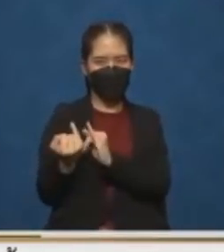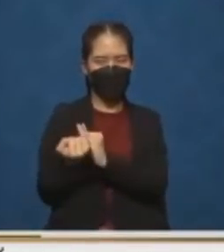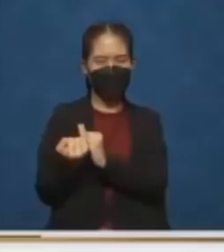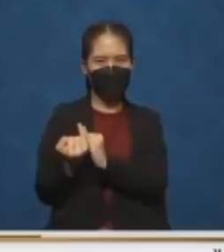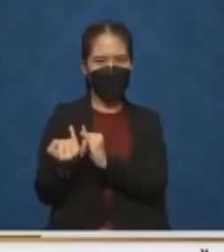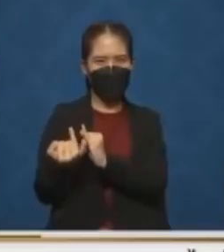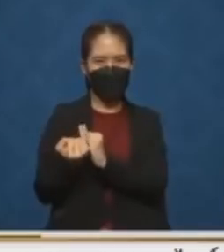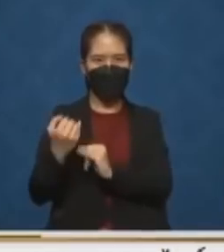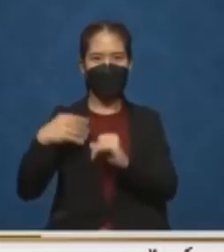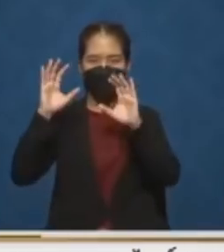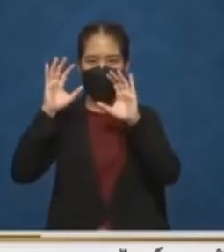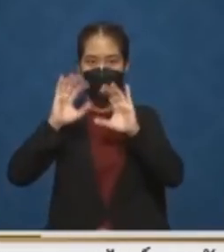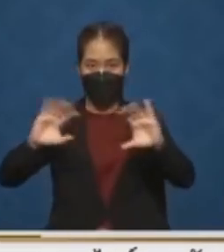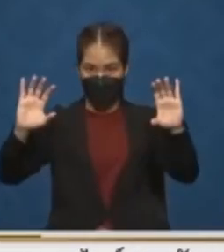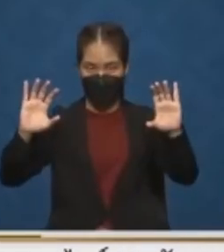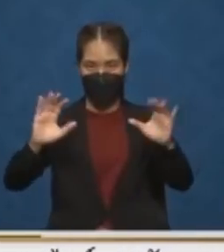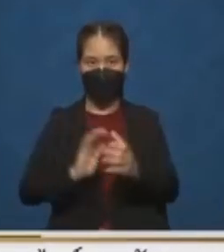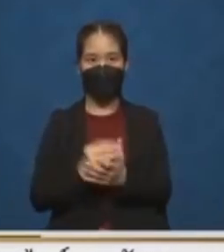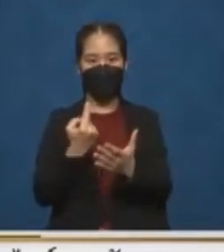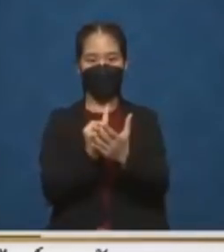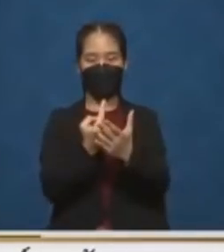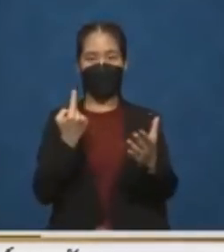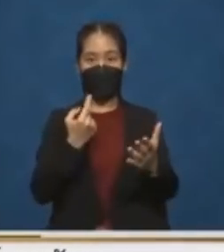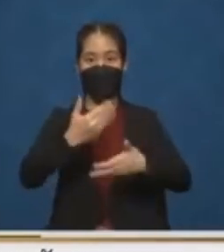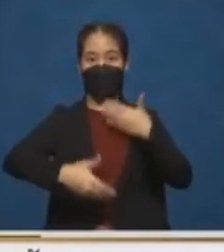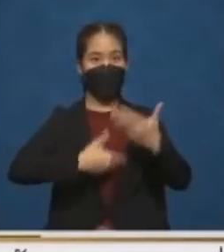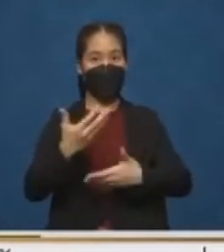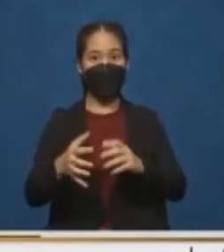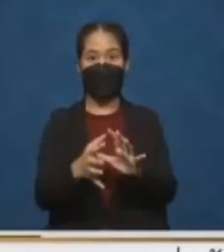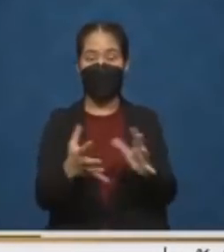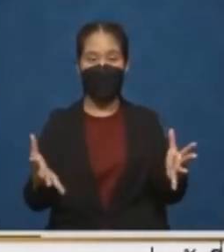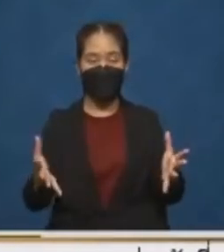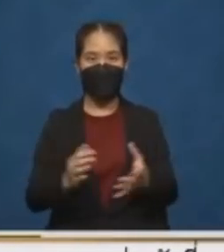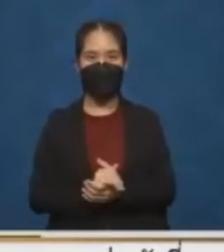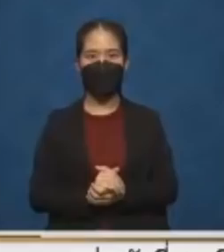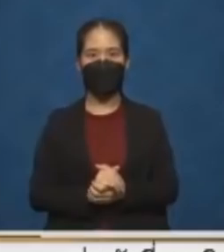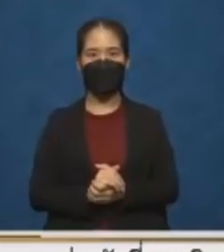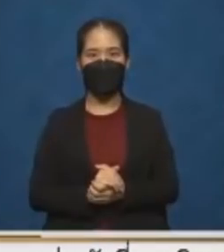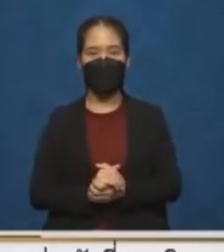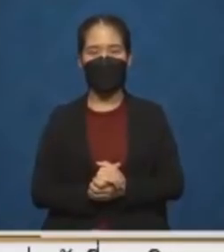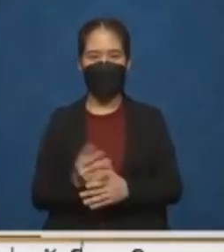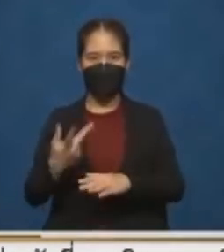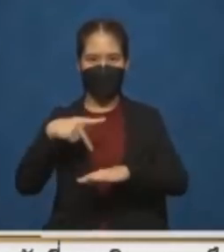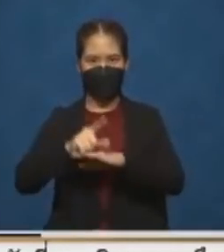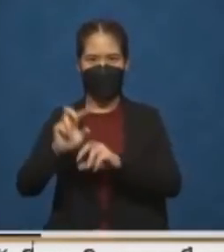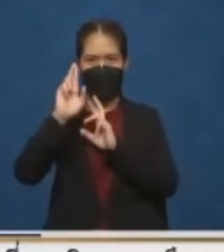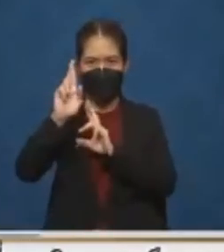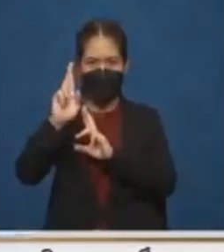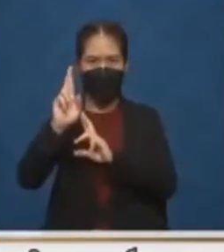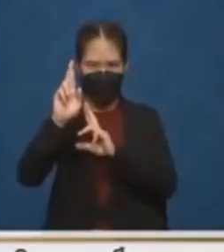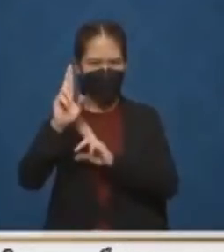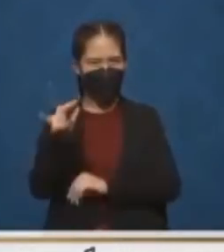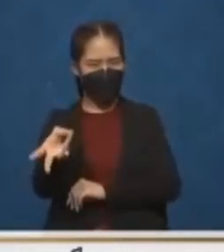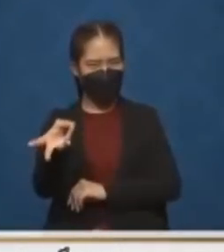แม้ไม่มีตัวแนจำหนายในเมืองไทยกระหางนดนะครับ ปุกคุ